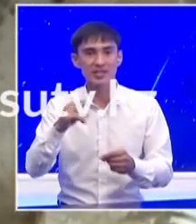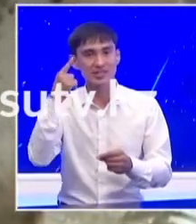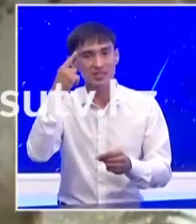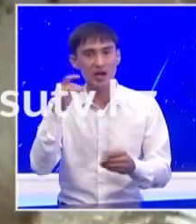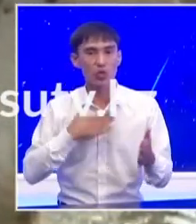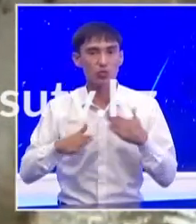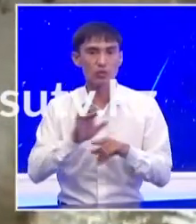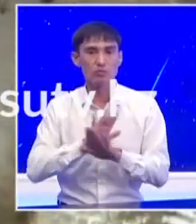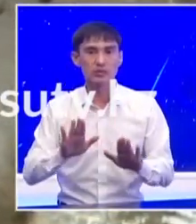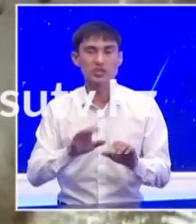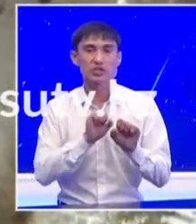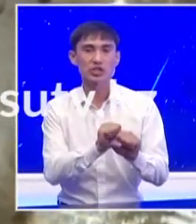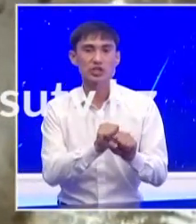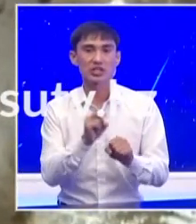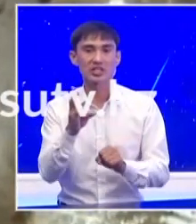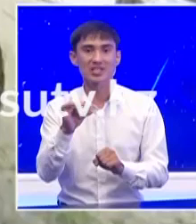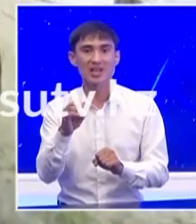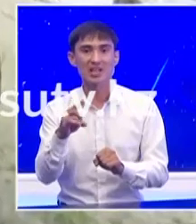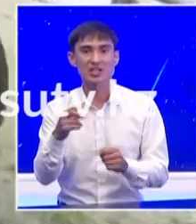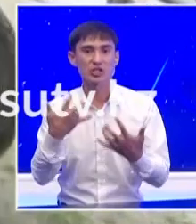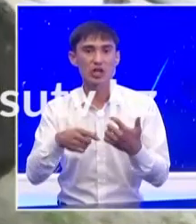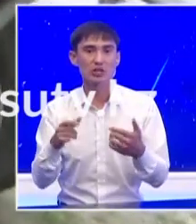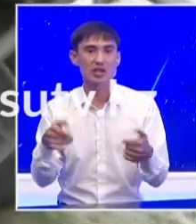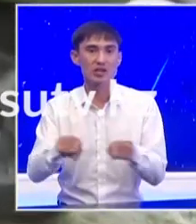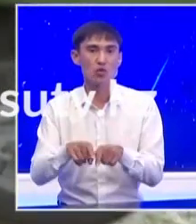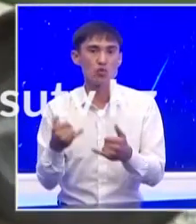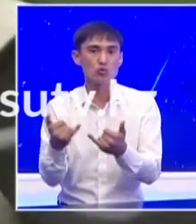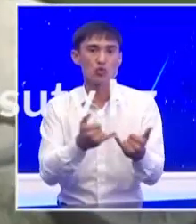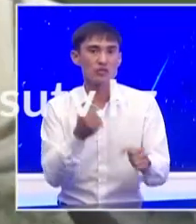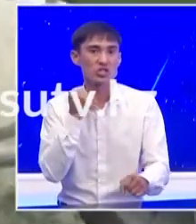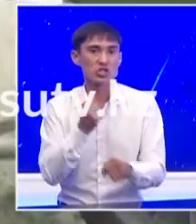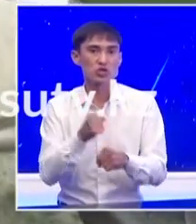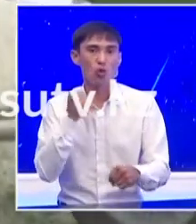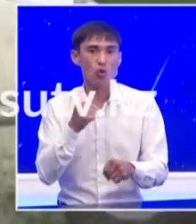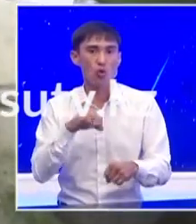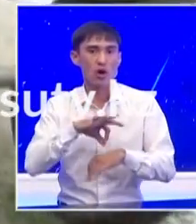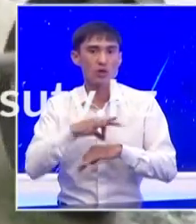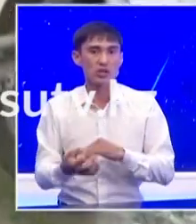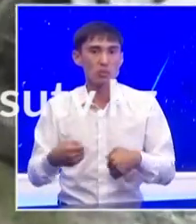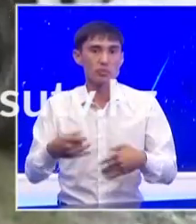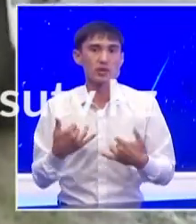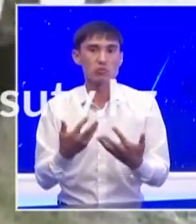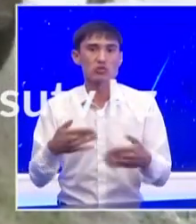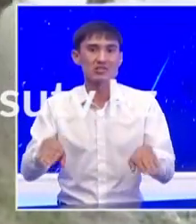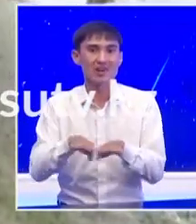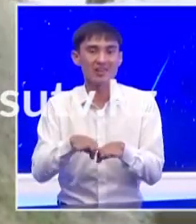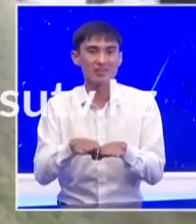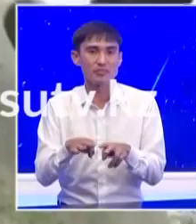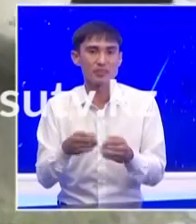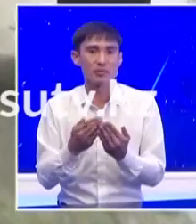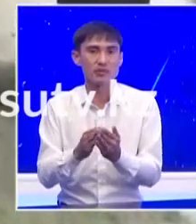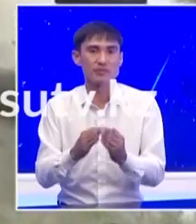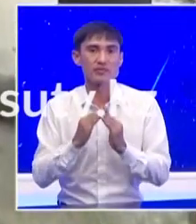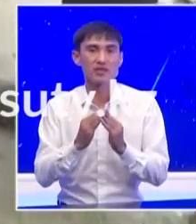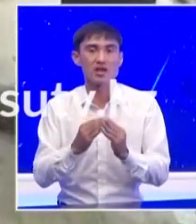животных Нидерландов считают содержание коров в таких условиях жестокостью и требуют закрыть предприятие. Недавно две